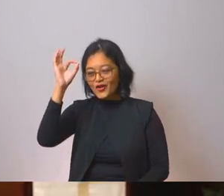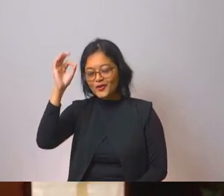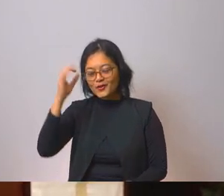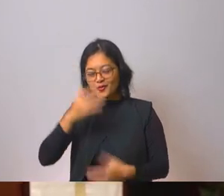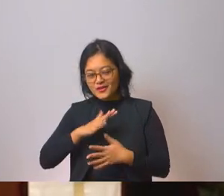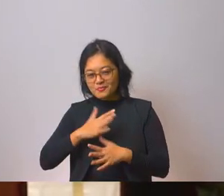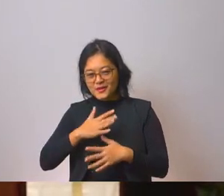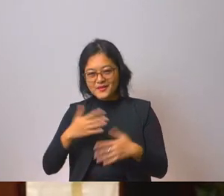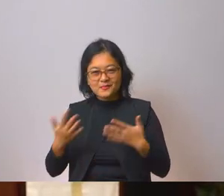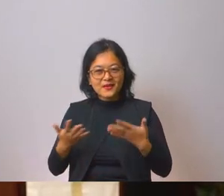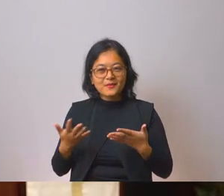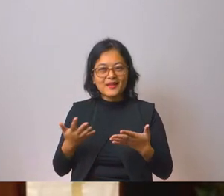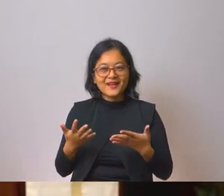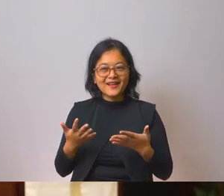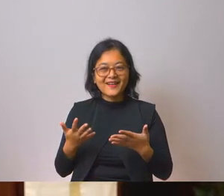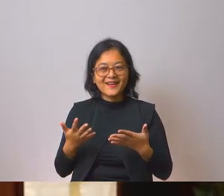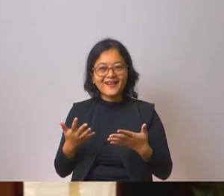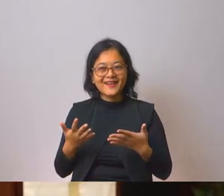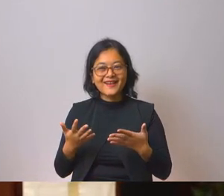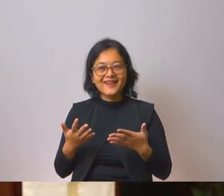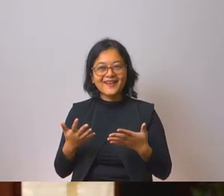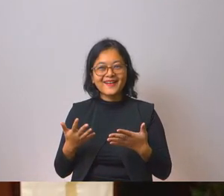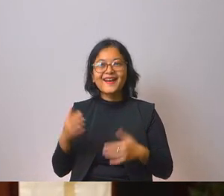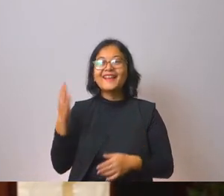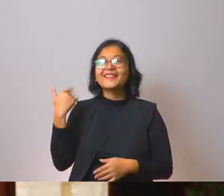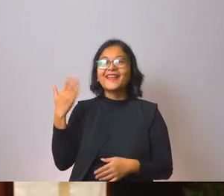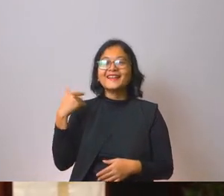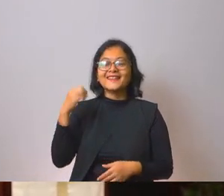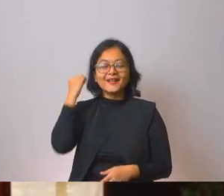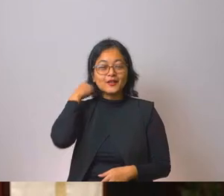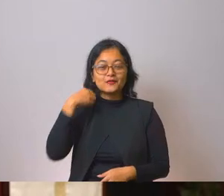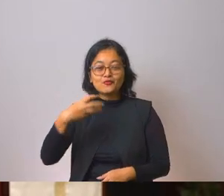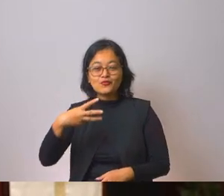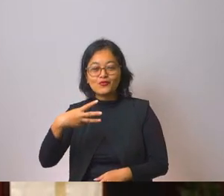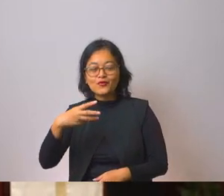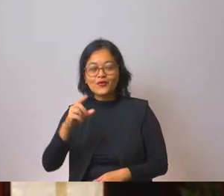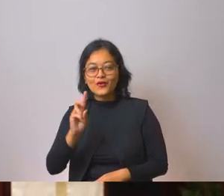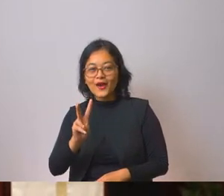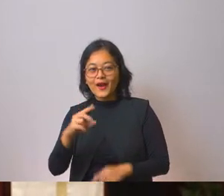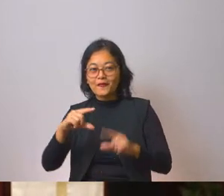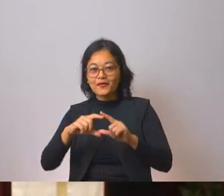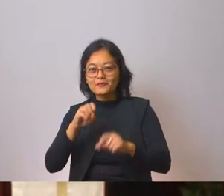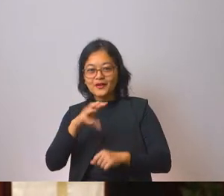tidak seperti Bu Eva tentunya ya, bukan meluk. Kalau orang tua cemas, biasanya ngapain?